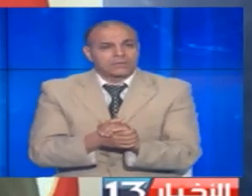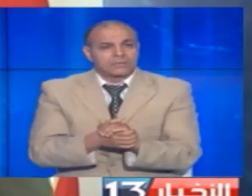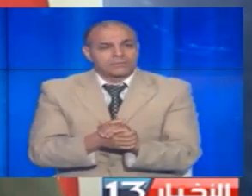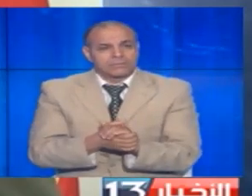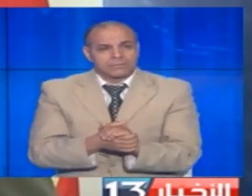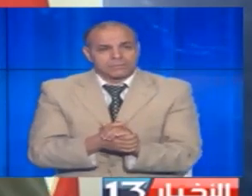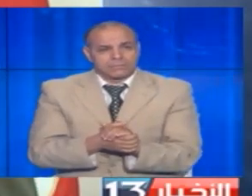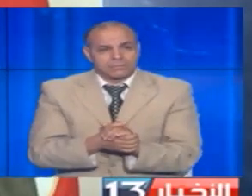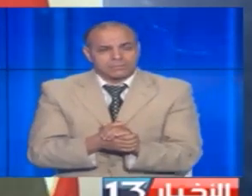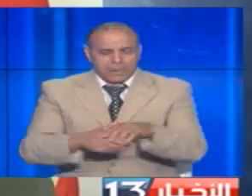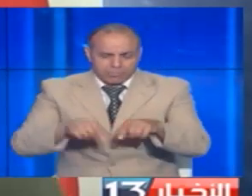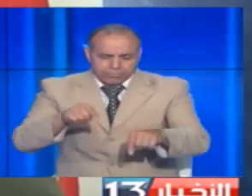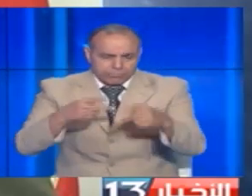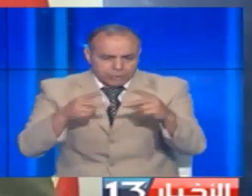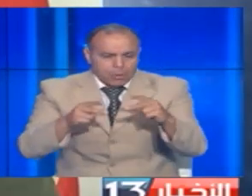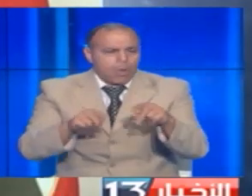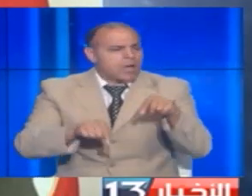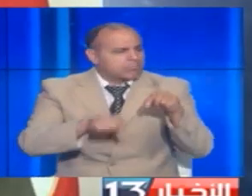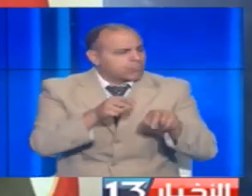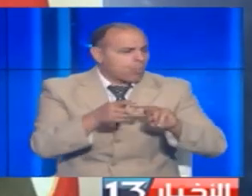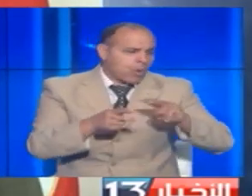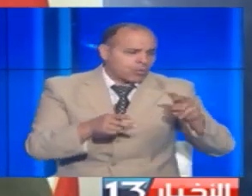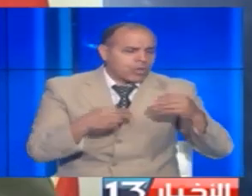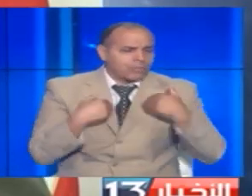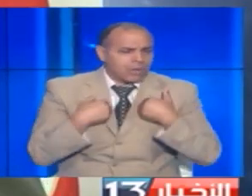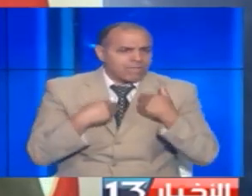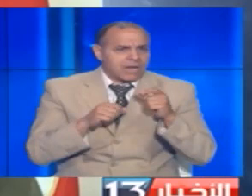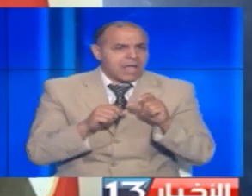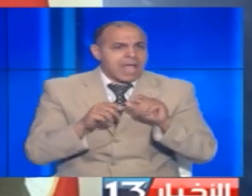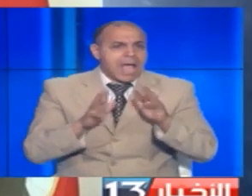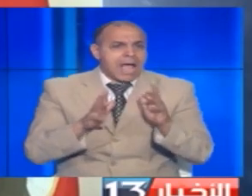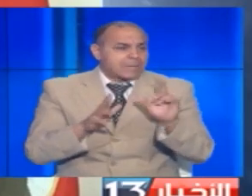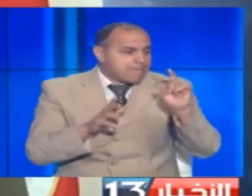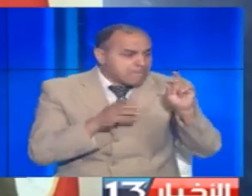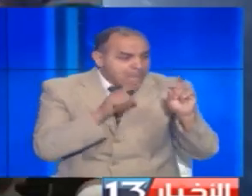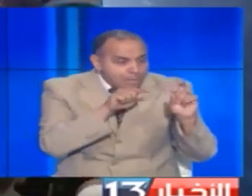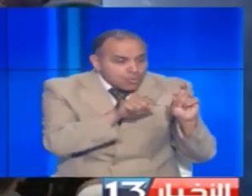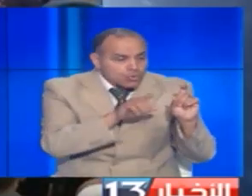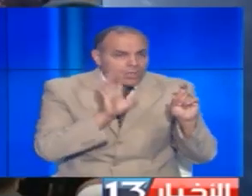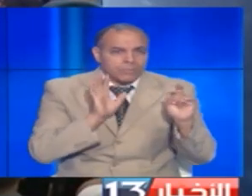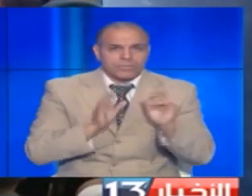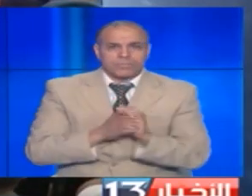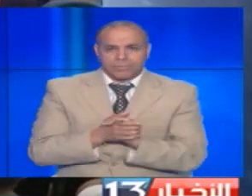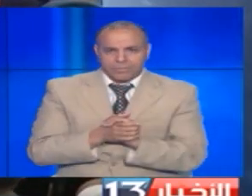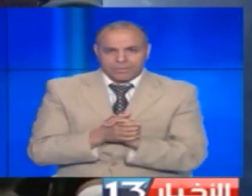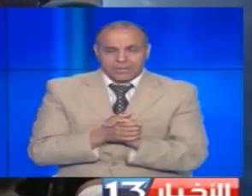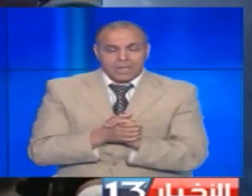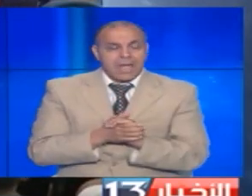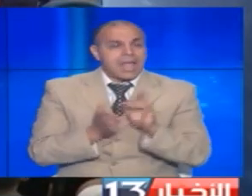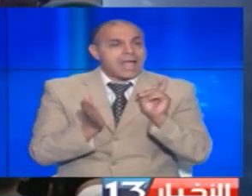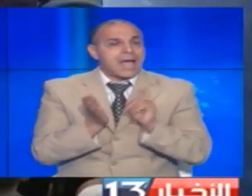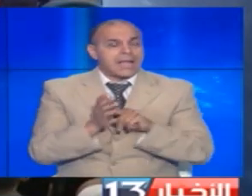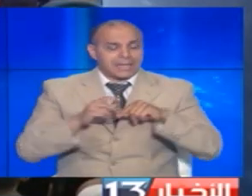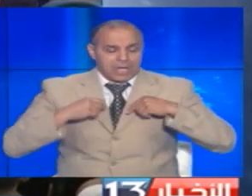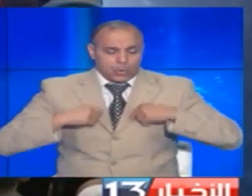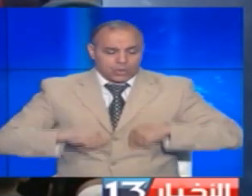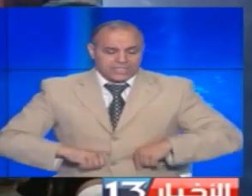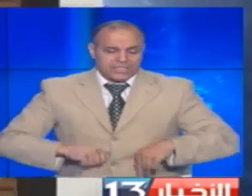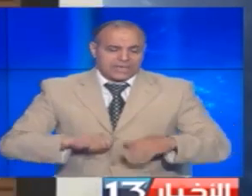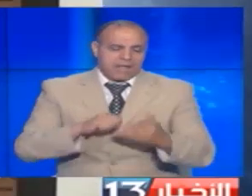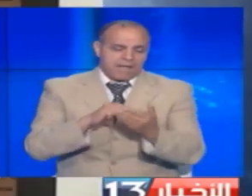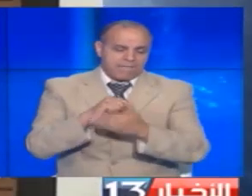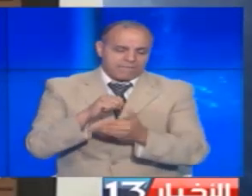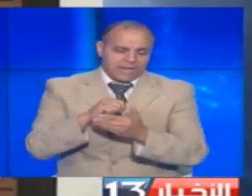المشاه الامتاع ويسر على الزراعه حسب الموارد المائيه الموجوده وقد اكد وزير الفلاحه والموارد المائيه